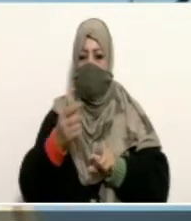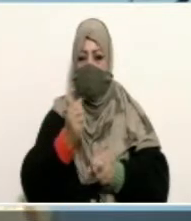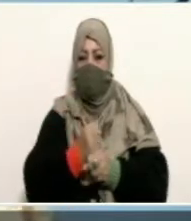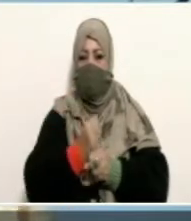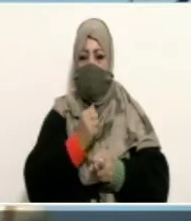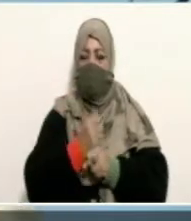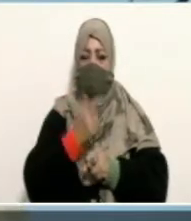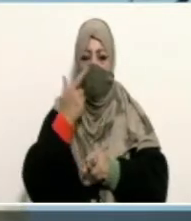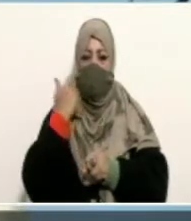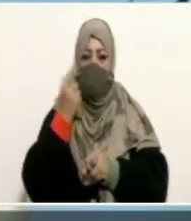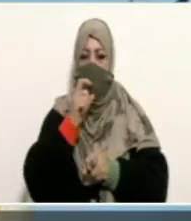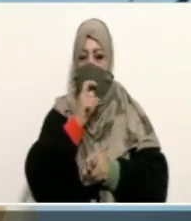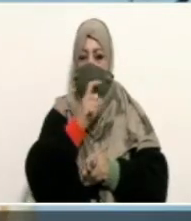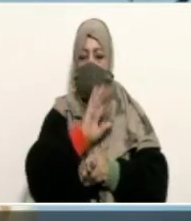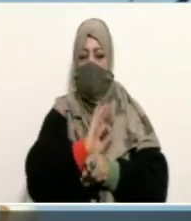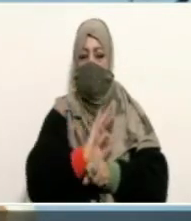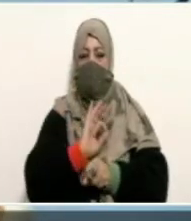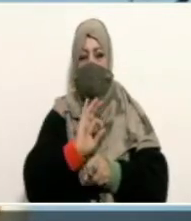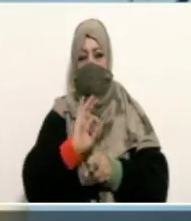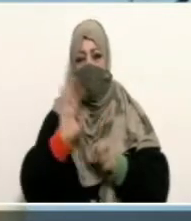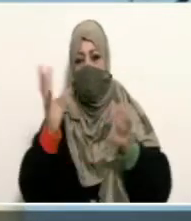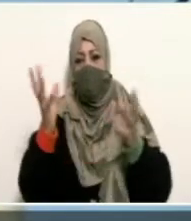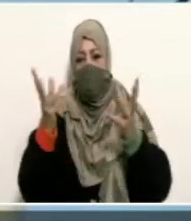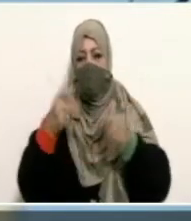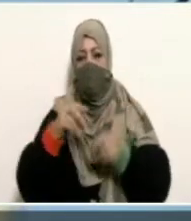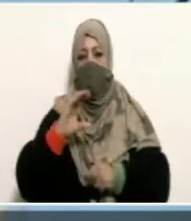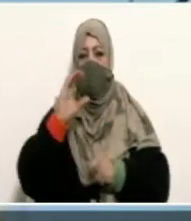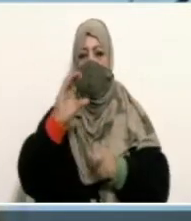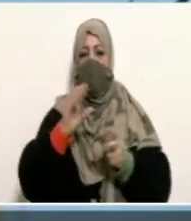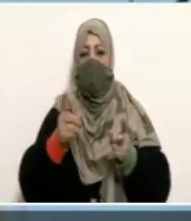حيث الإيجاز، لأن المسألة هي يعني تناولها الفقهاء